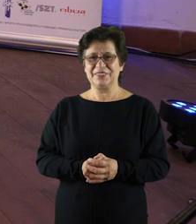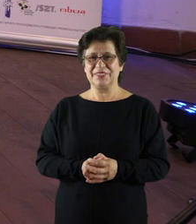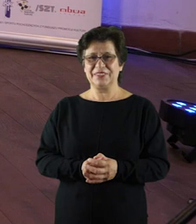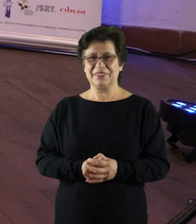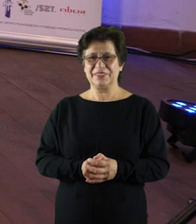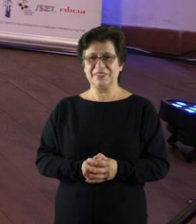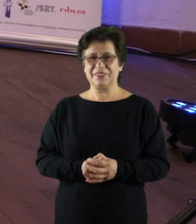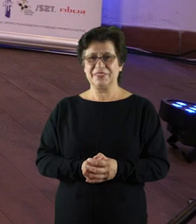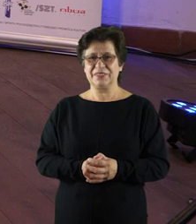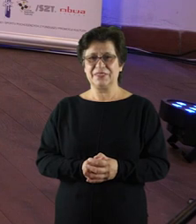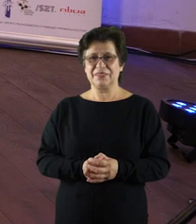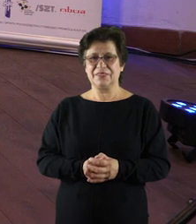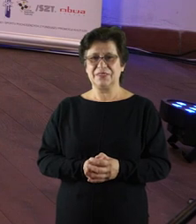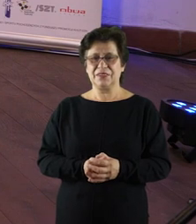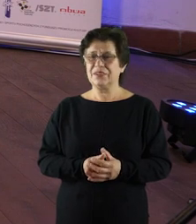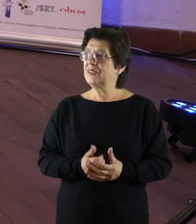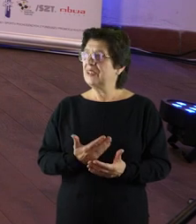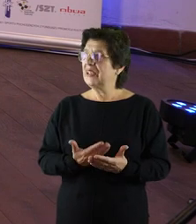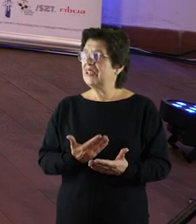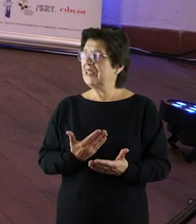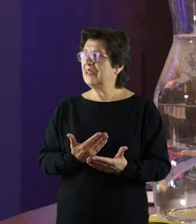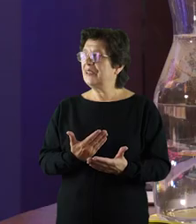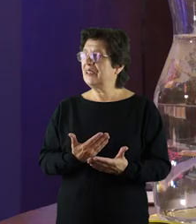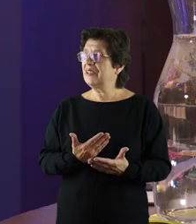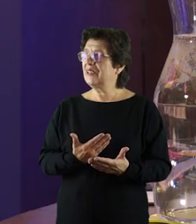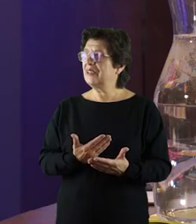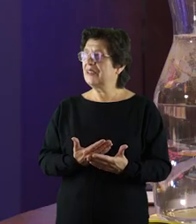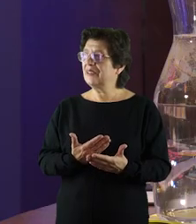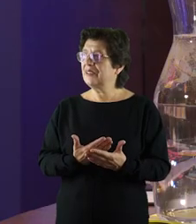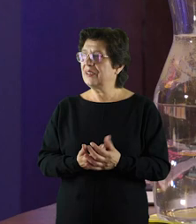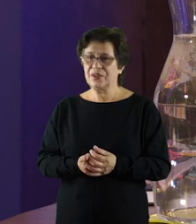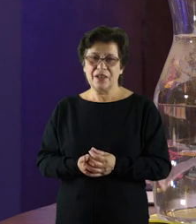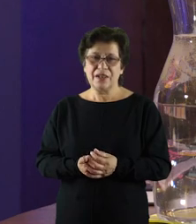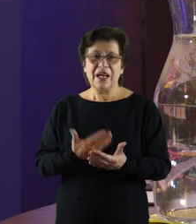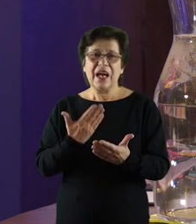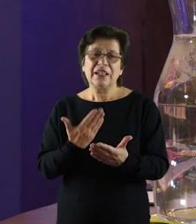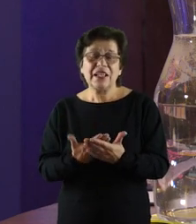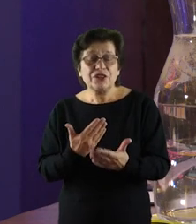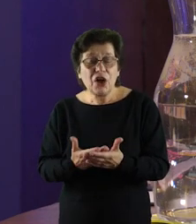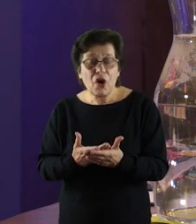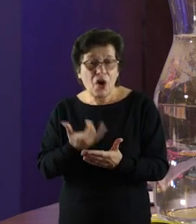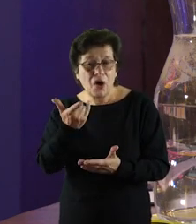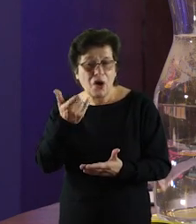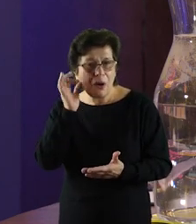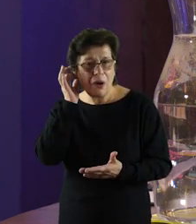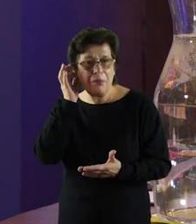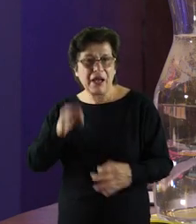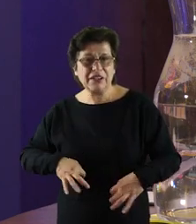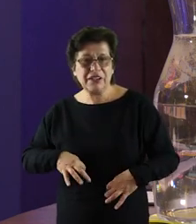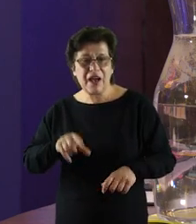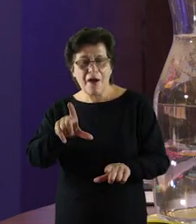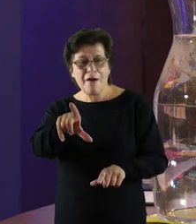literatury? Jeszcze raz, dlaczego? Dlaczego pani wybrała kierunek literatury? Po pierwsze dlatego, Patryk,